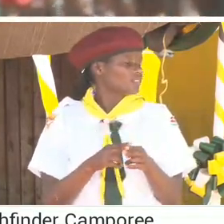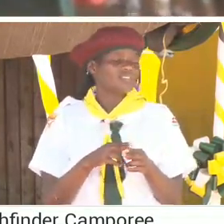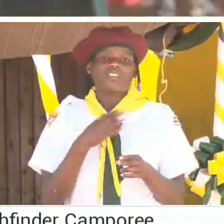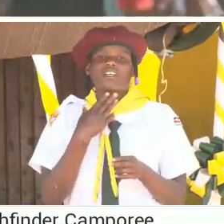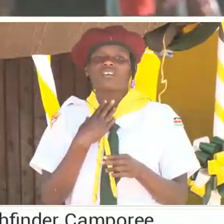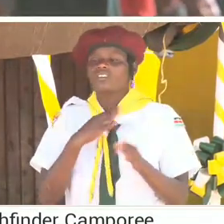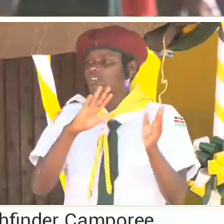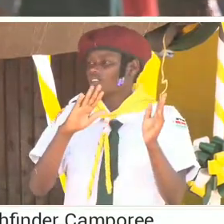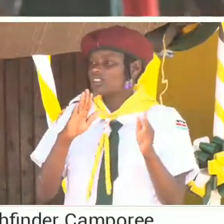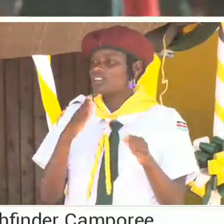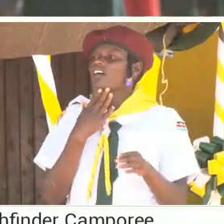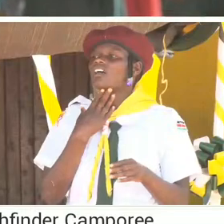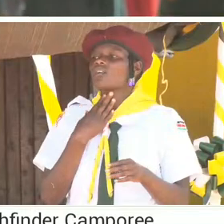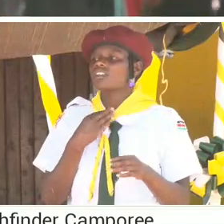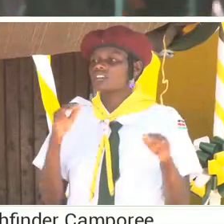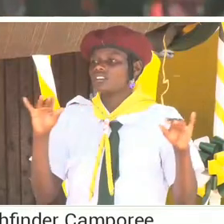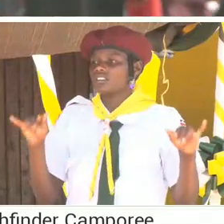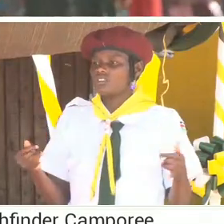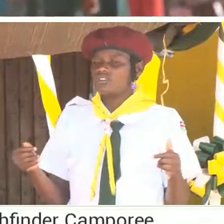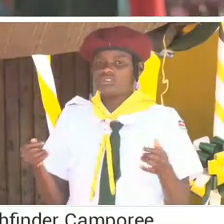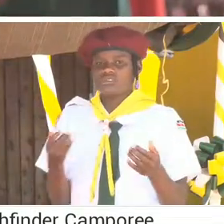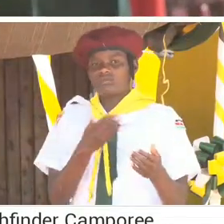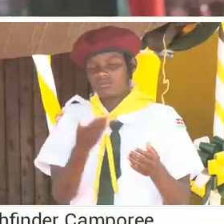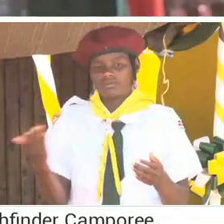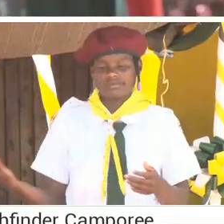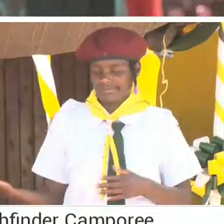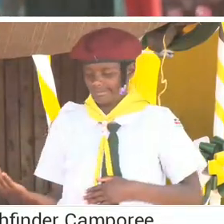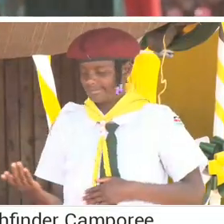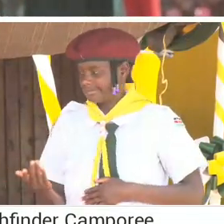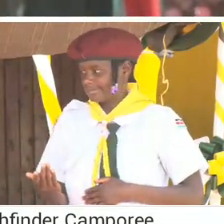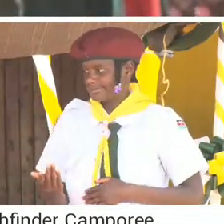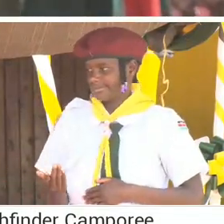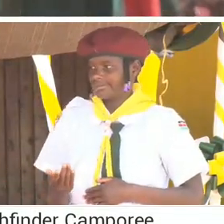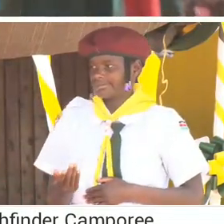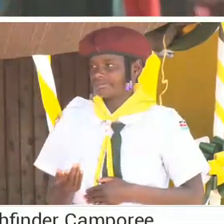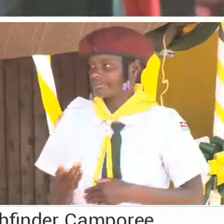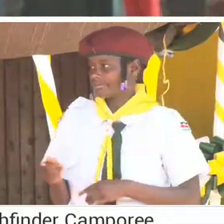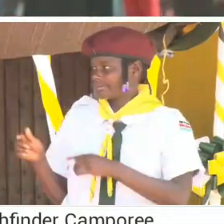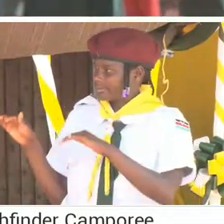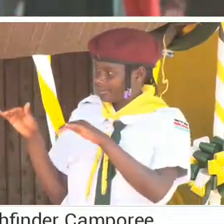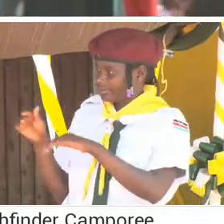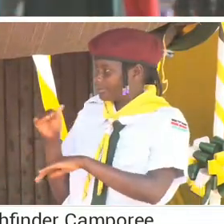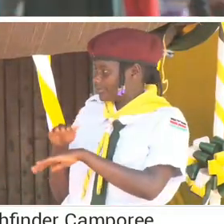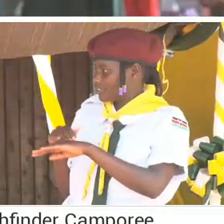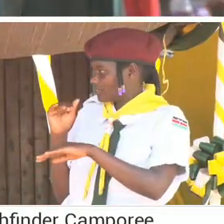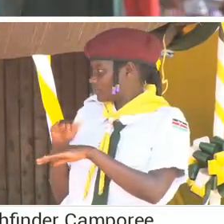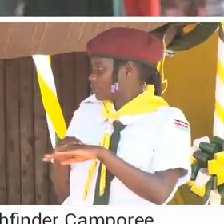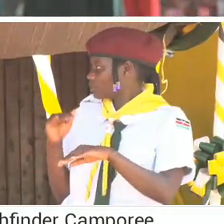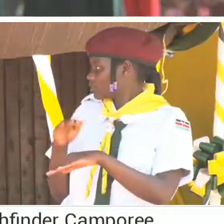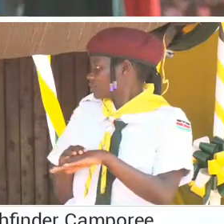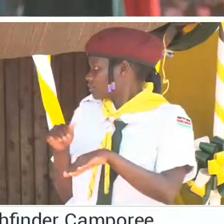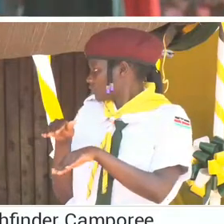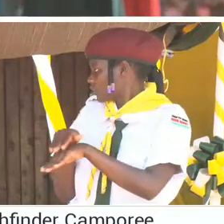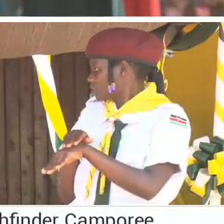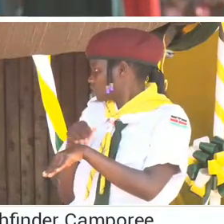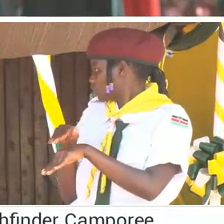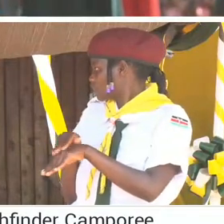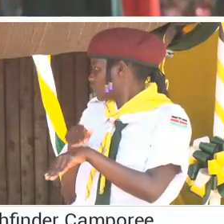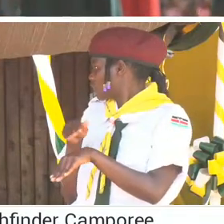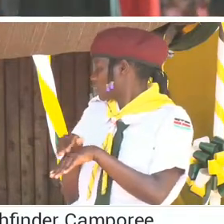mambo mapya. Ninataka Yesu anifanye upya. Piga hatua. Njoo. Njoo, unangoja